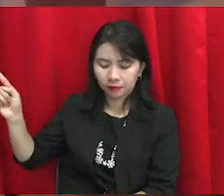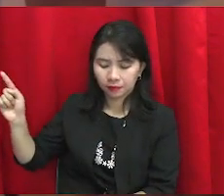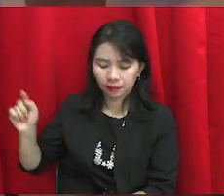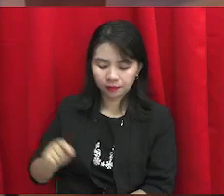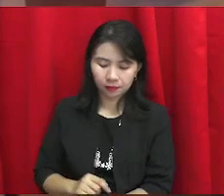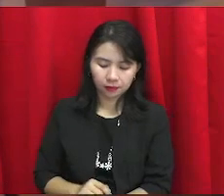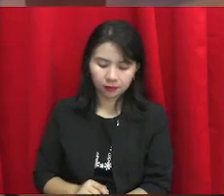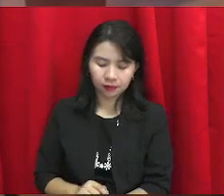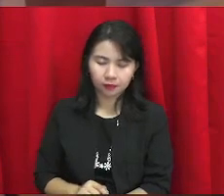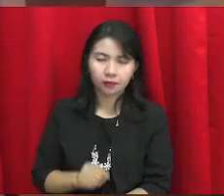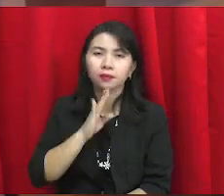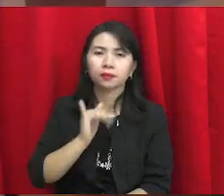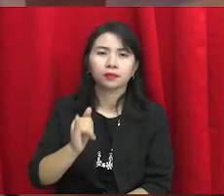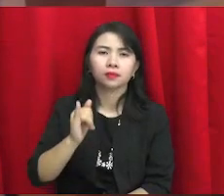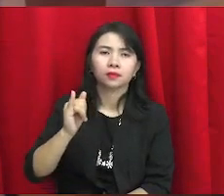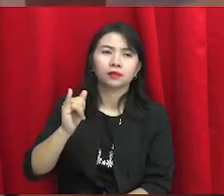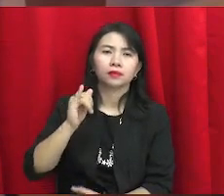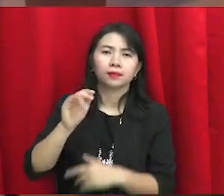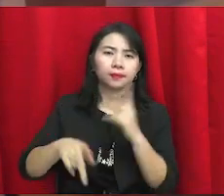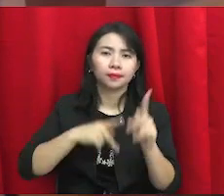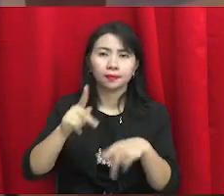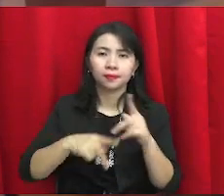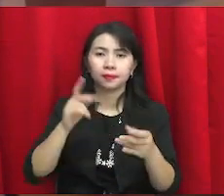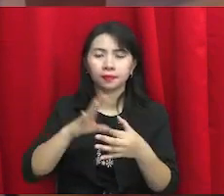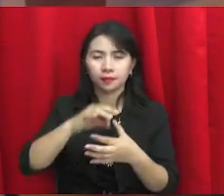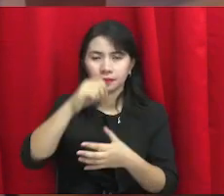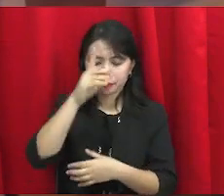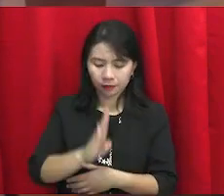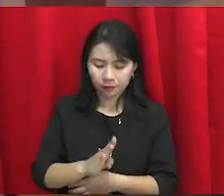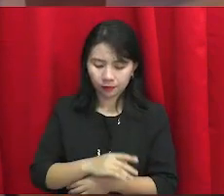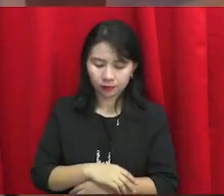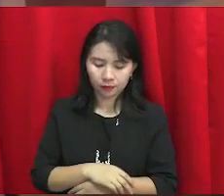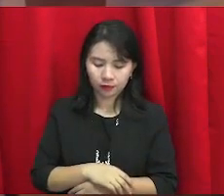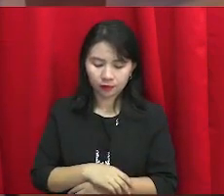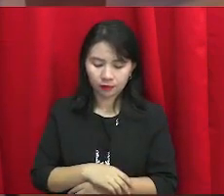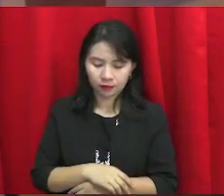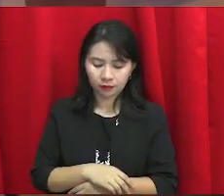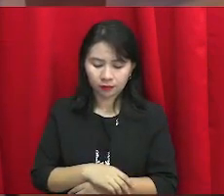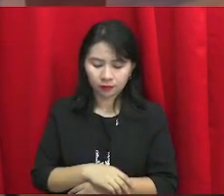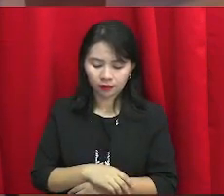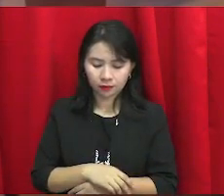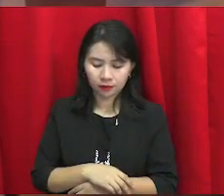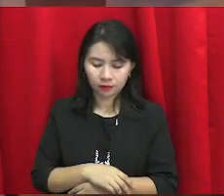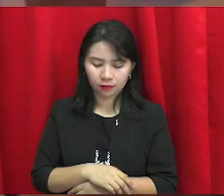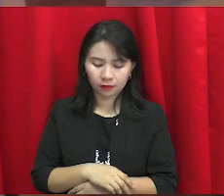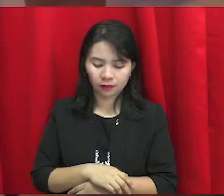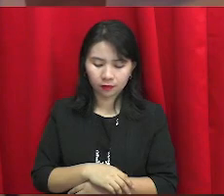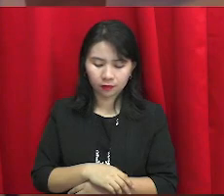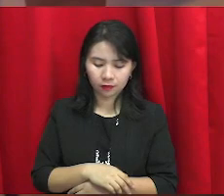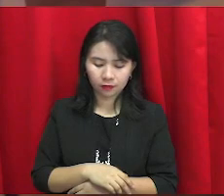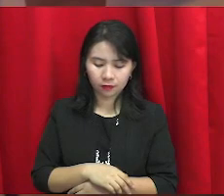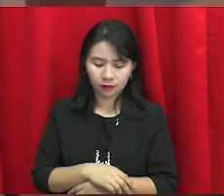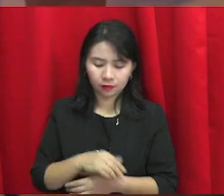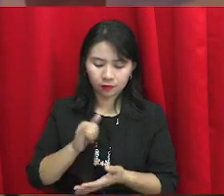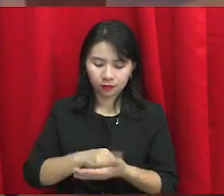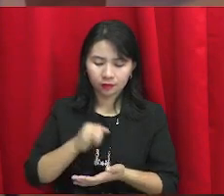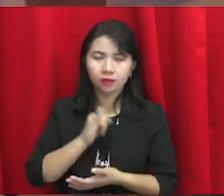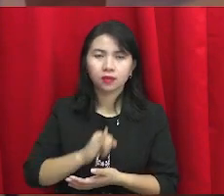by the congregation or the people of God. Ganun ba? So, yun ang authority